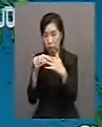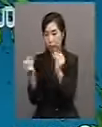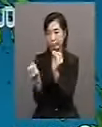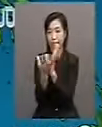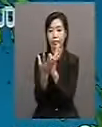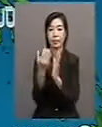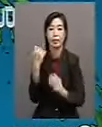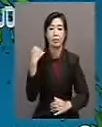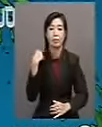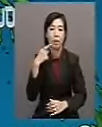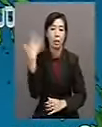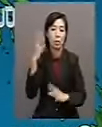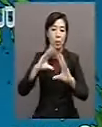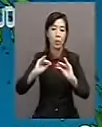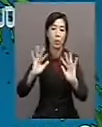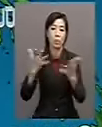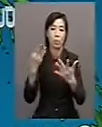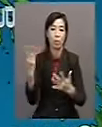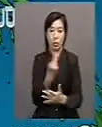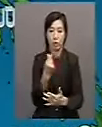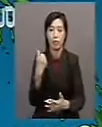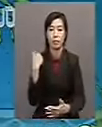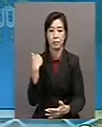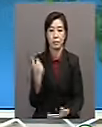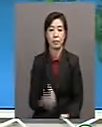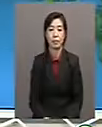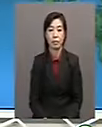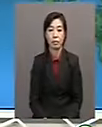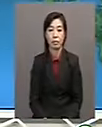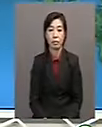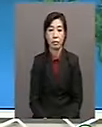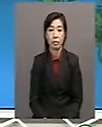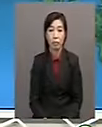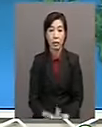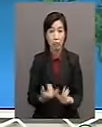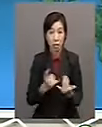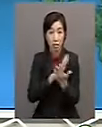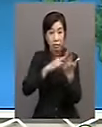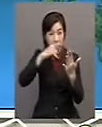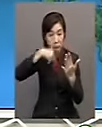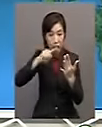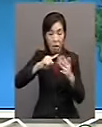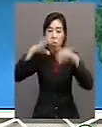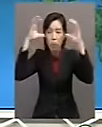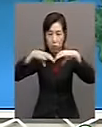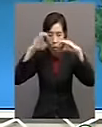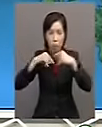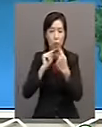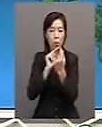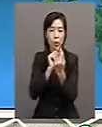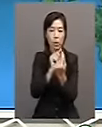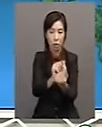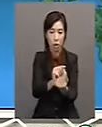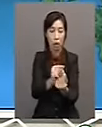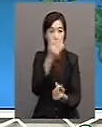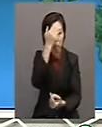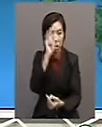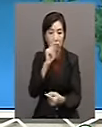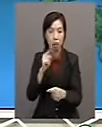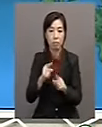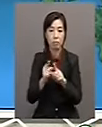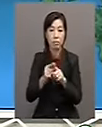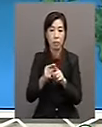ทำให้พายุลูกนี้สลายเร็วกว่าที่คาดการไว้นะครับในขณะที่ประเทศไทยยังคงมีฝนตกอย่างต่อเนื่องนะครับสืบเนื่องจากปัจ